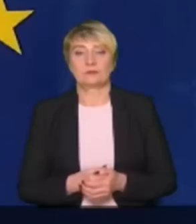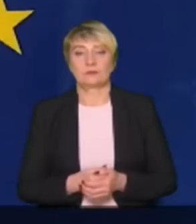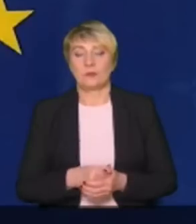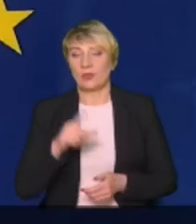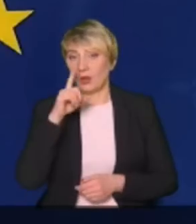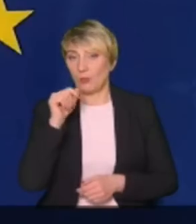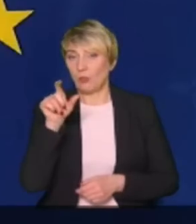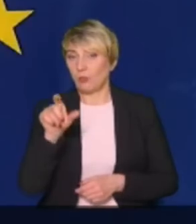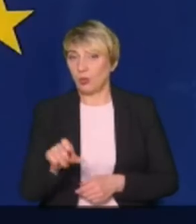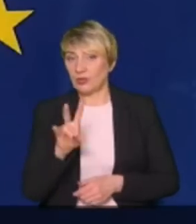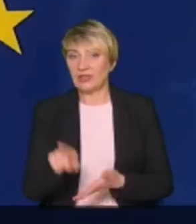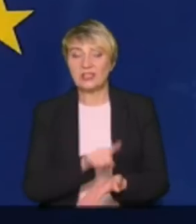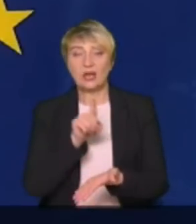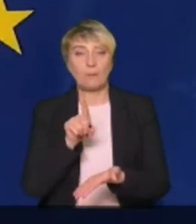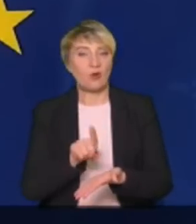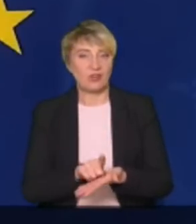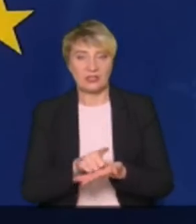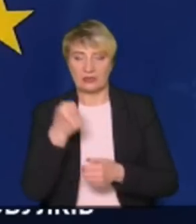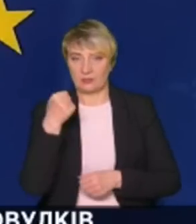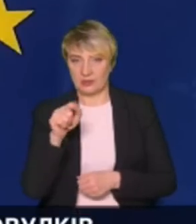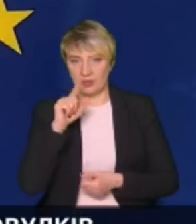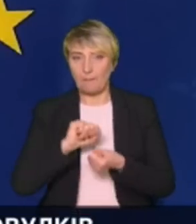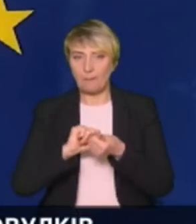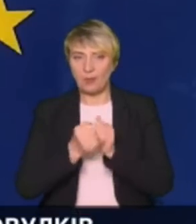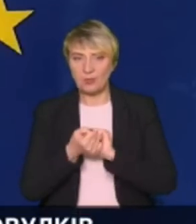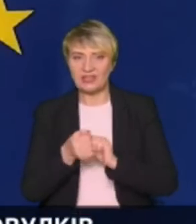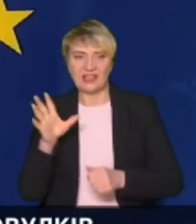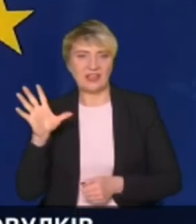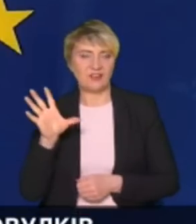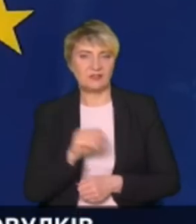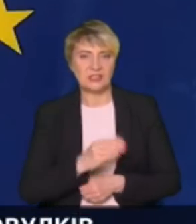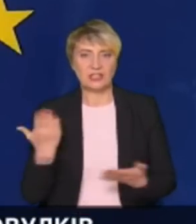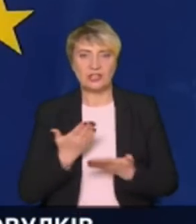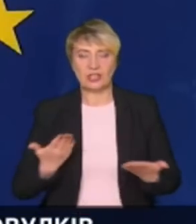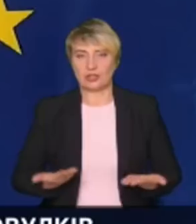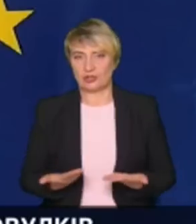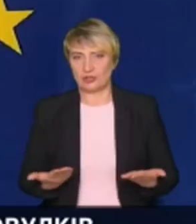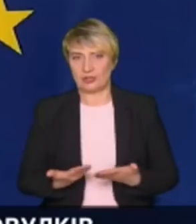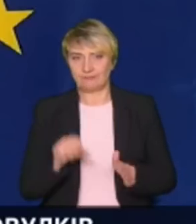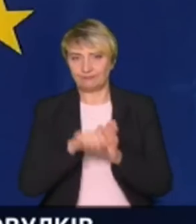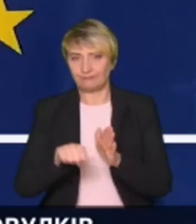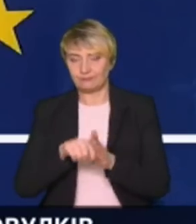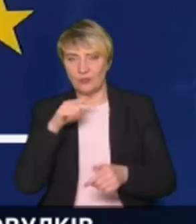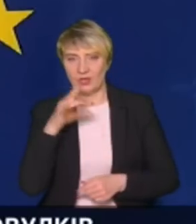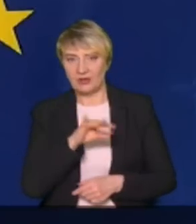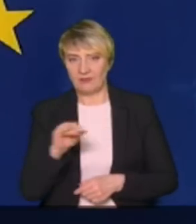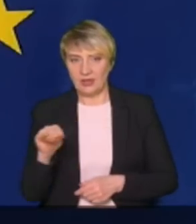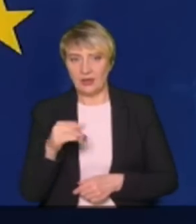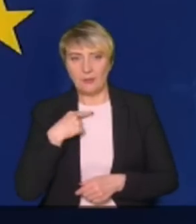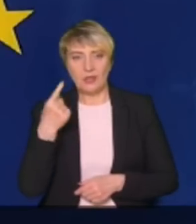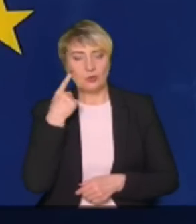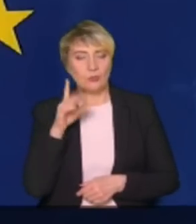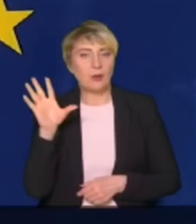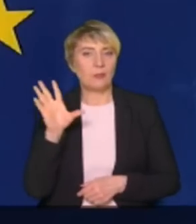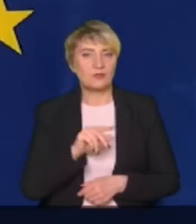Путін не повинен перемогти. Ми пам'ятатимемо всіх, чиї життя забрала російська агресія. Ми думаємо про всіх,